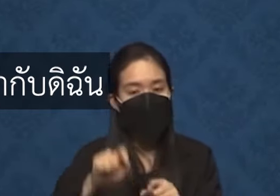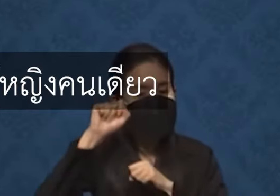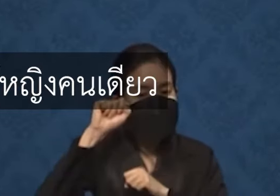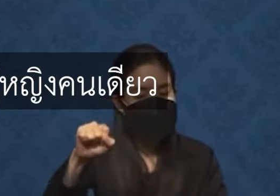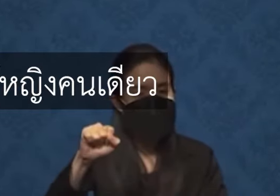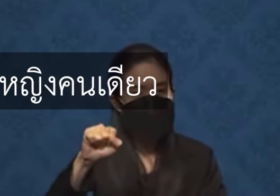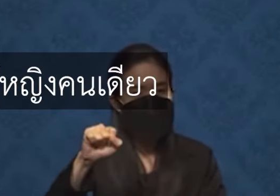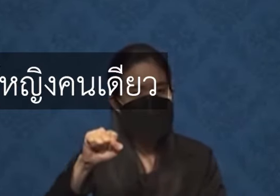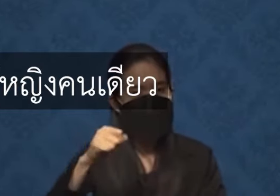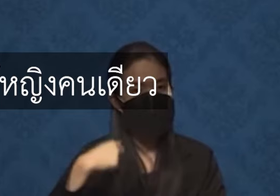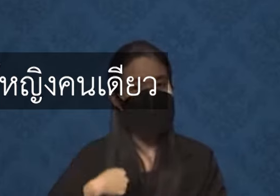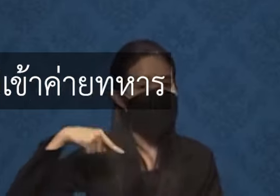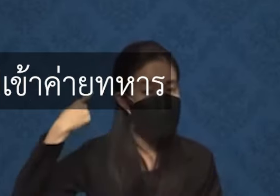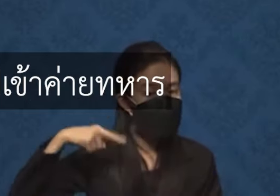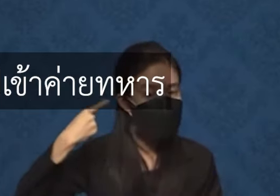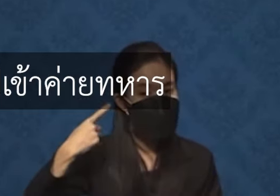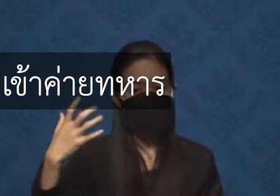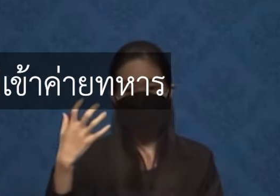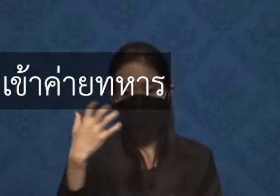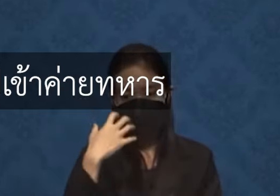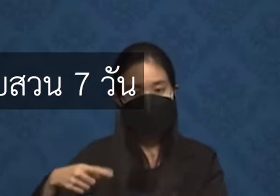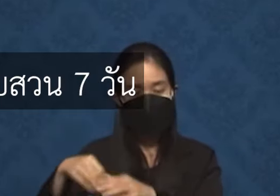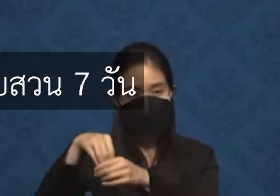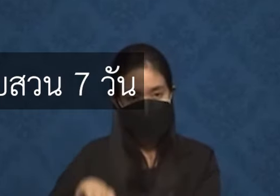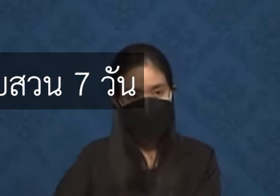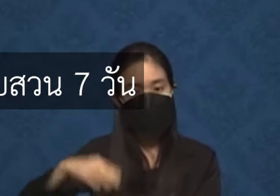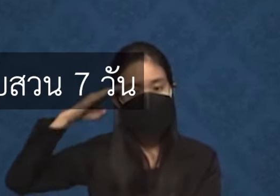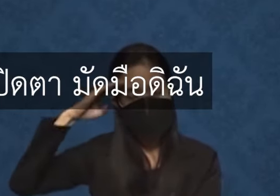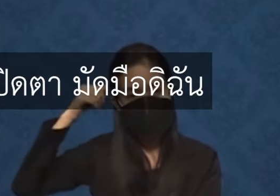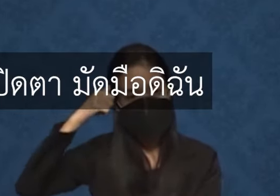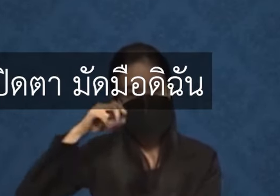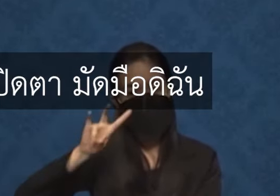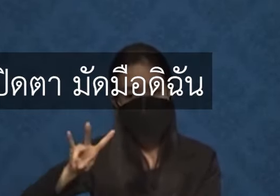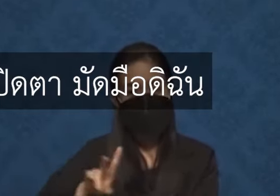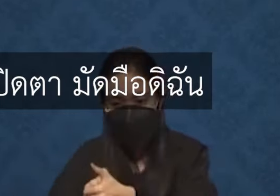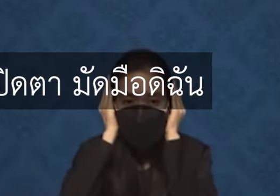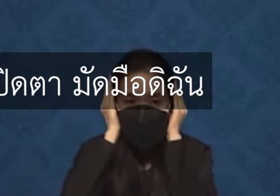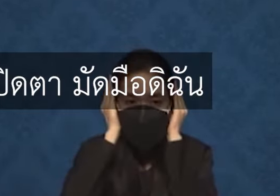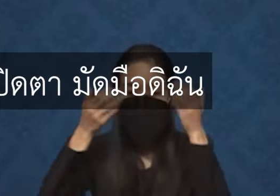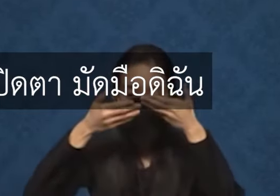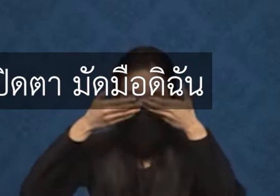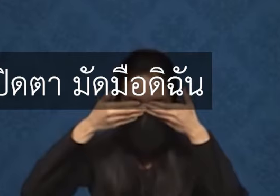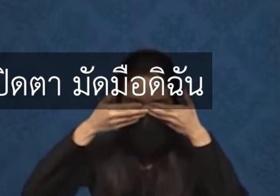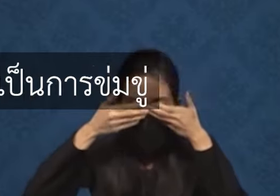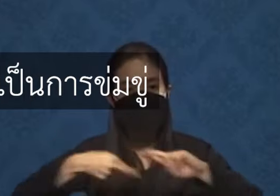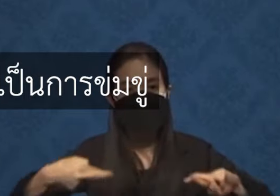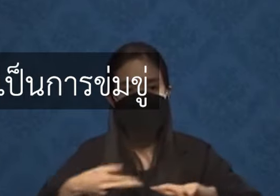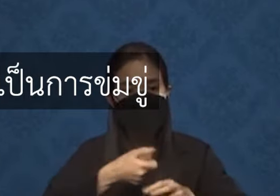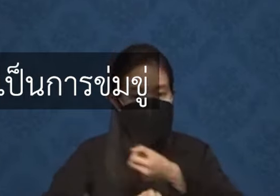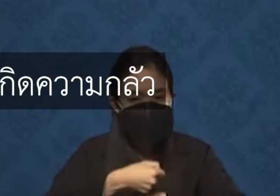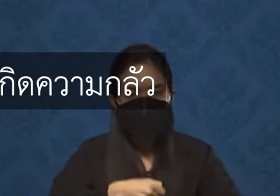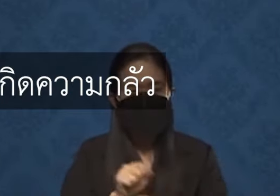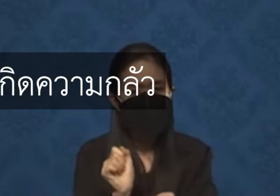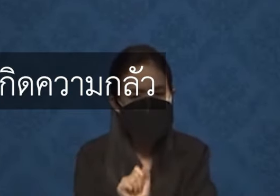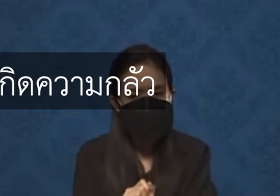กับดิฉันที่เป็นผู้หญิงคนเดียวนี่แหละค่ะถูกเอาไปเข้าค่ายทหารไปสอบสวน7วันมีการปิดหูปิดตามัดมือดิฉันเหมือนเป็นการข่ม